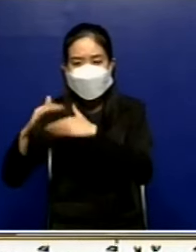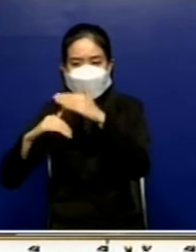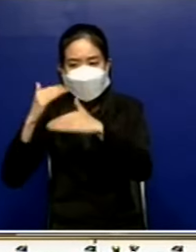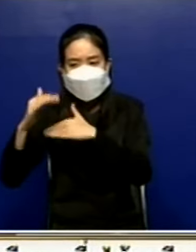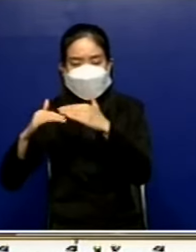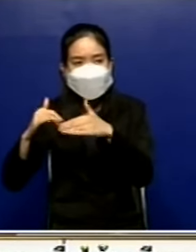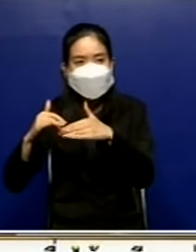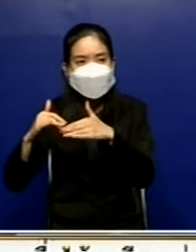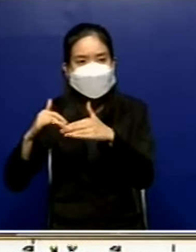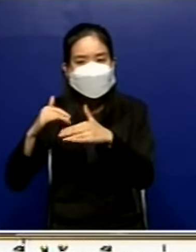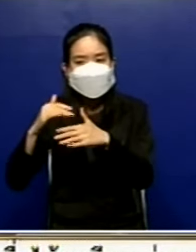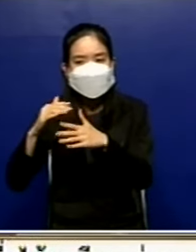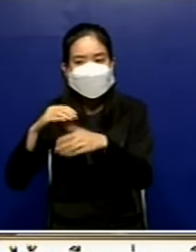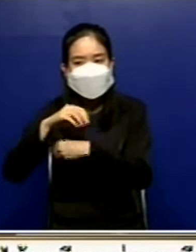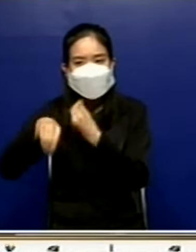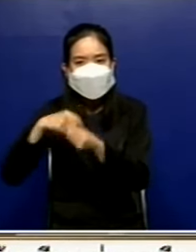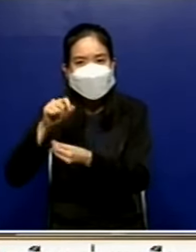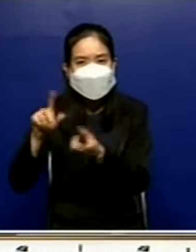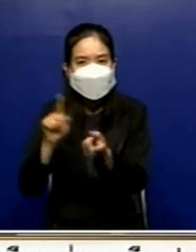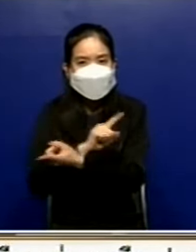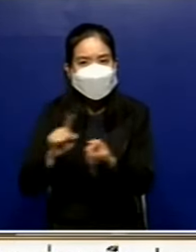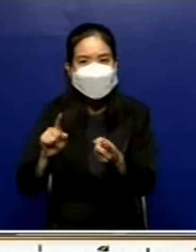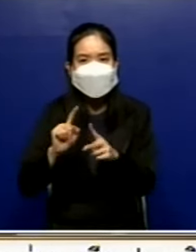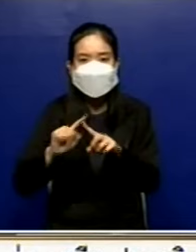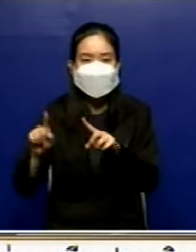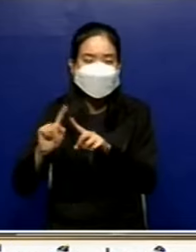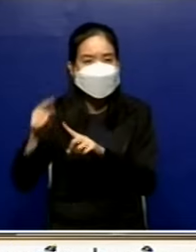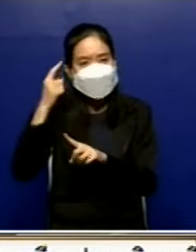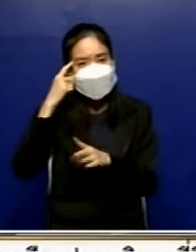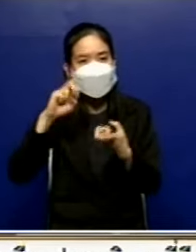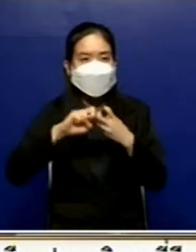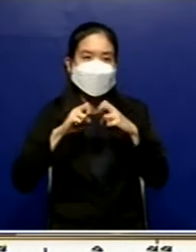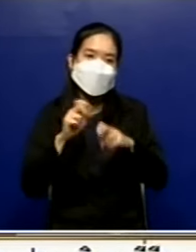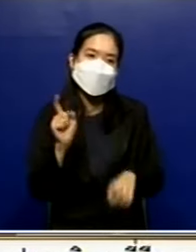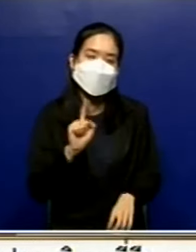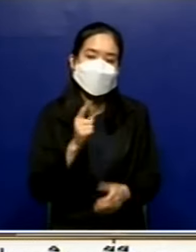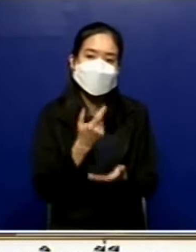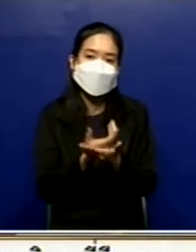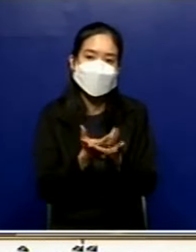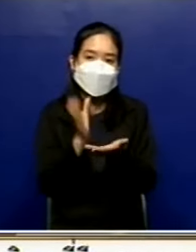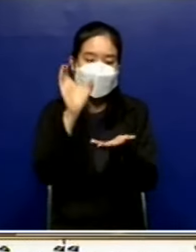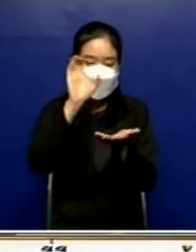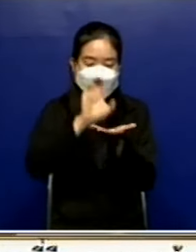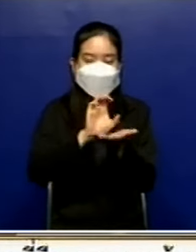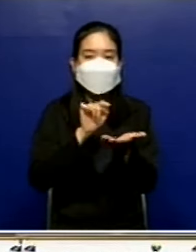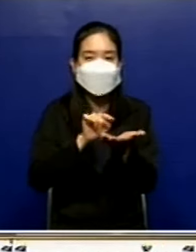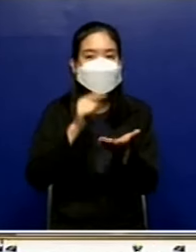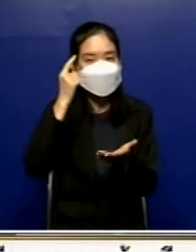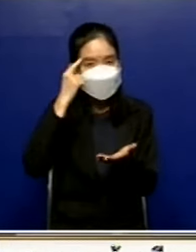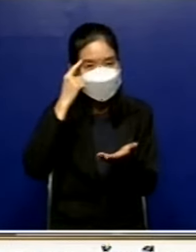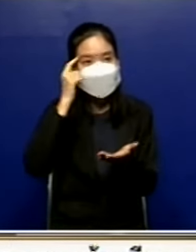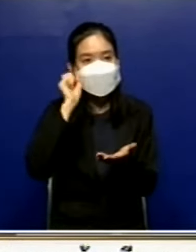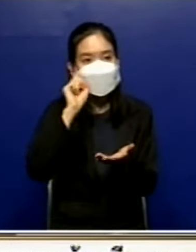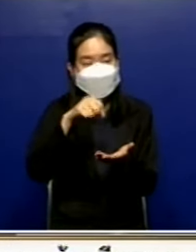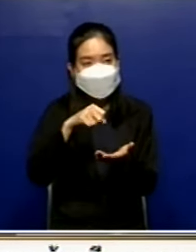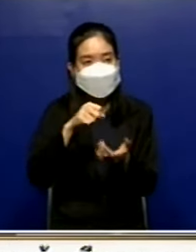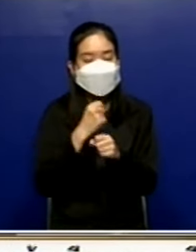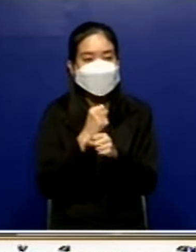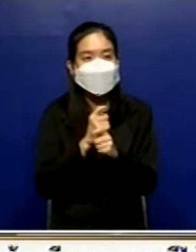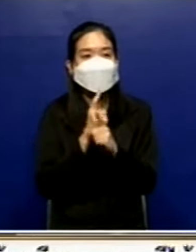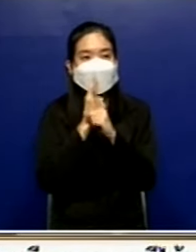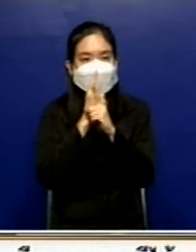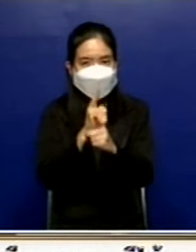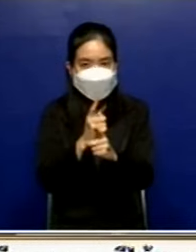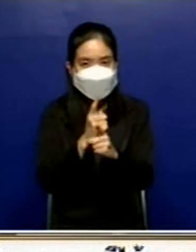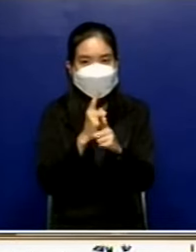าติเกิดอะไรขึ้นครับ เกิดขึ้นก็คือว่า งบอมาณ สำนกงบอณเป็คนตั้ง ไปตามกรอบที่เขา